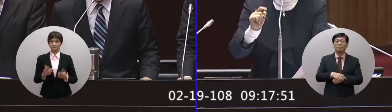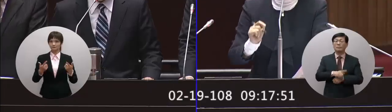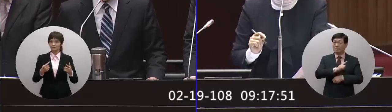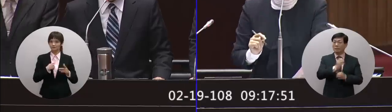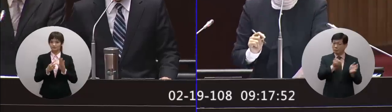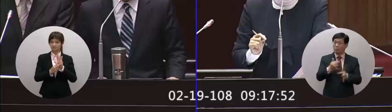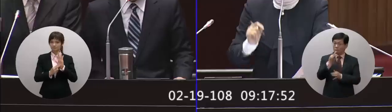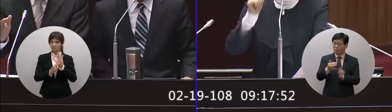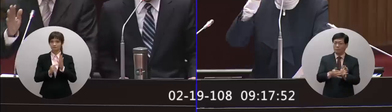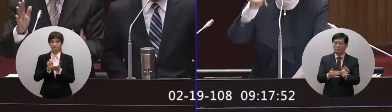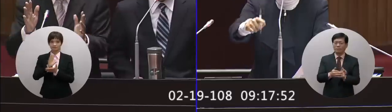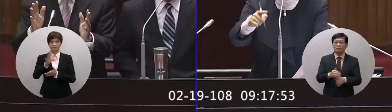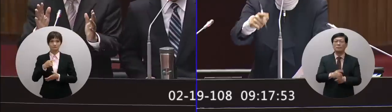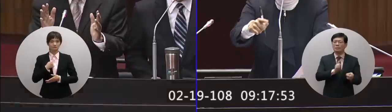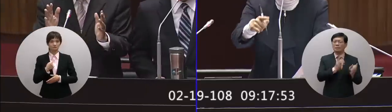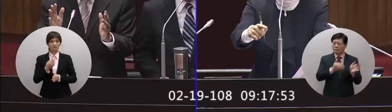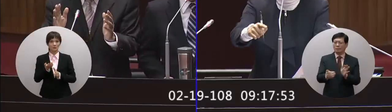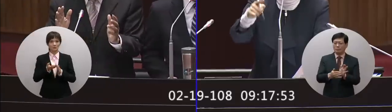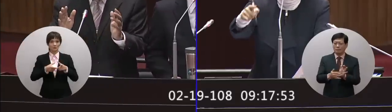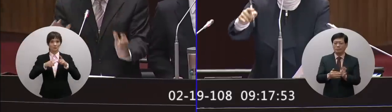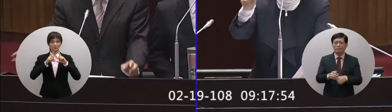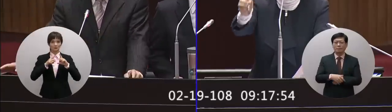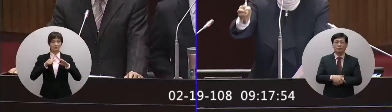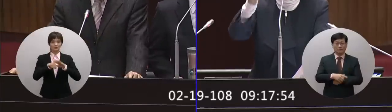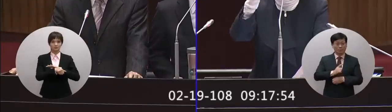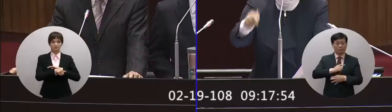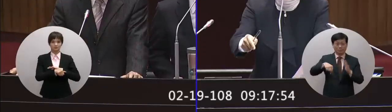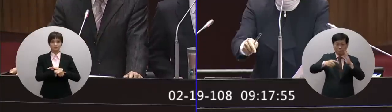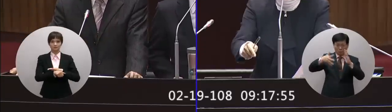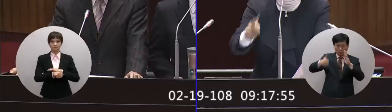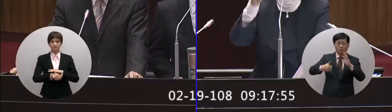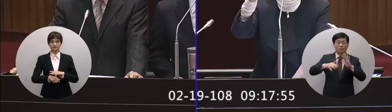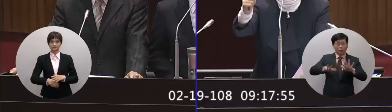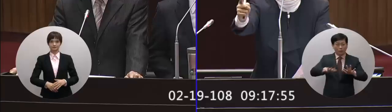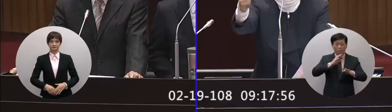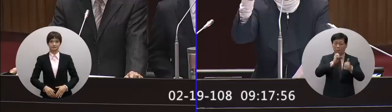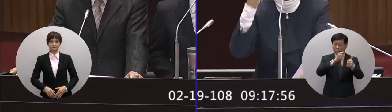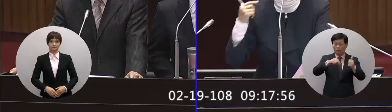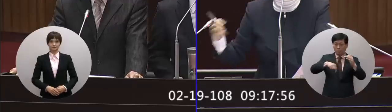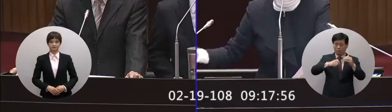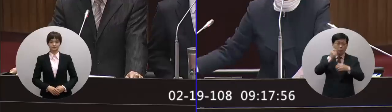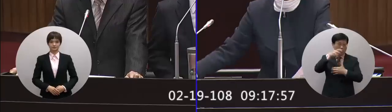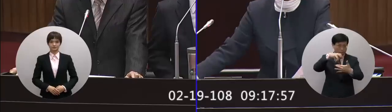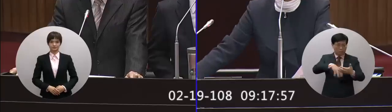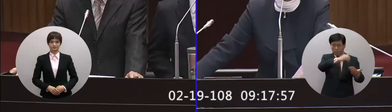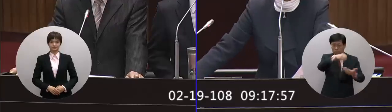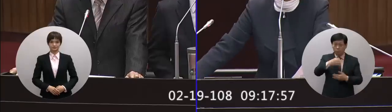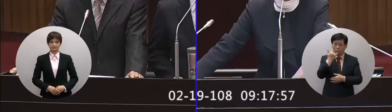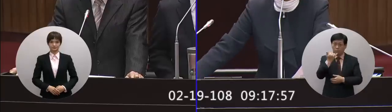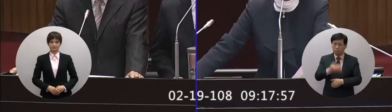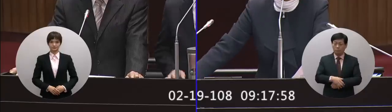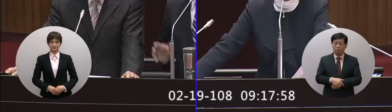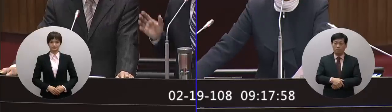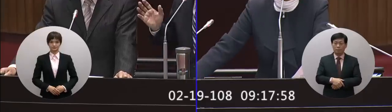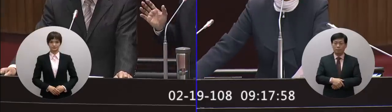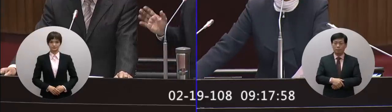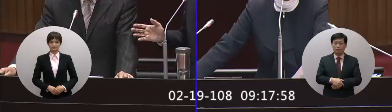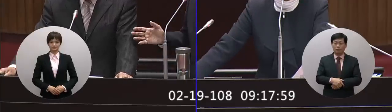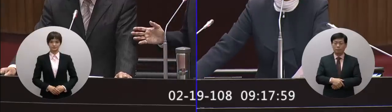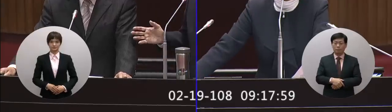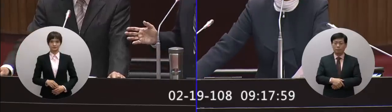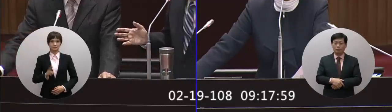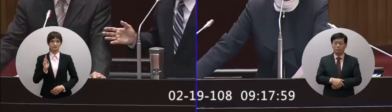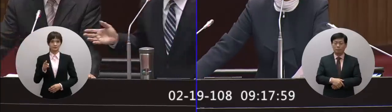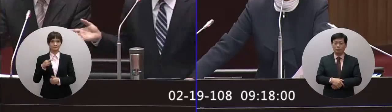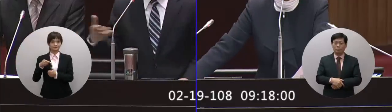们准备好了，你们准备好了，所以院长，我在这里说，一个月内你们推出来可以吗？ 就是让部